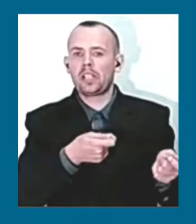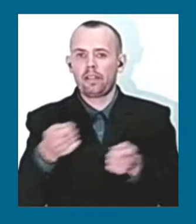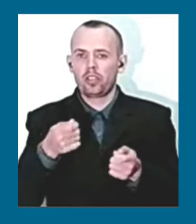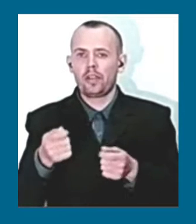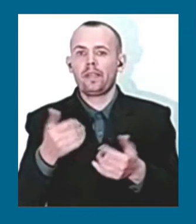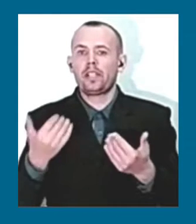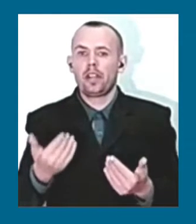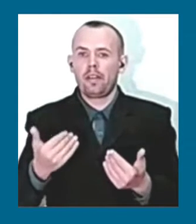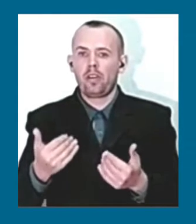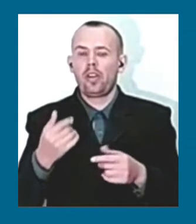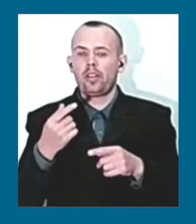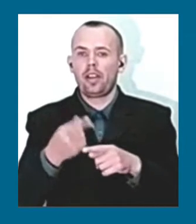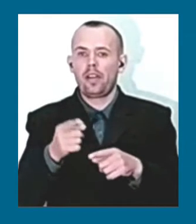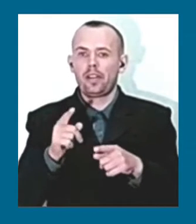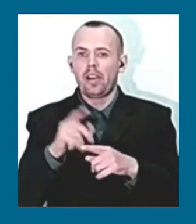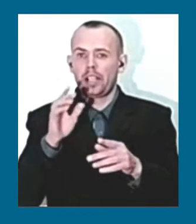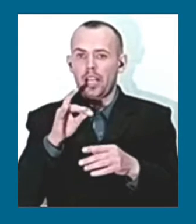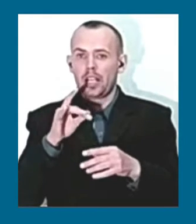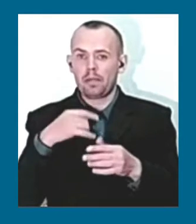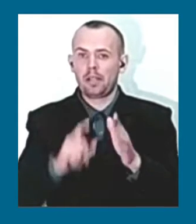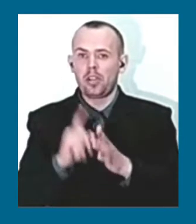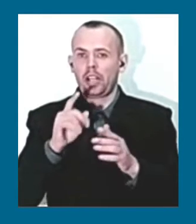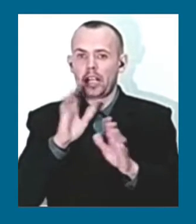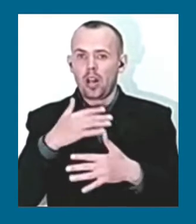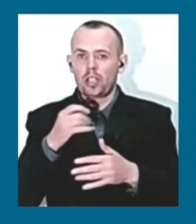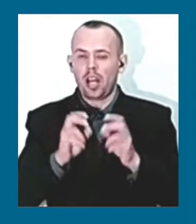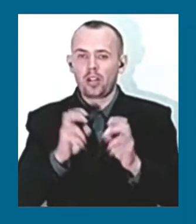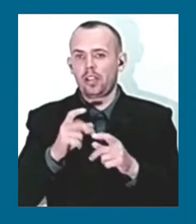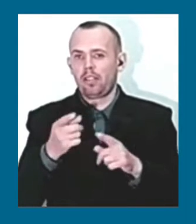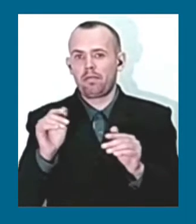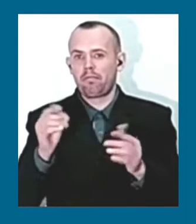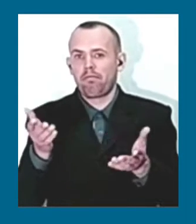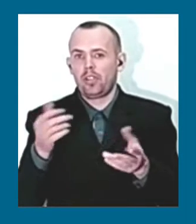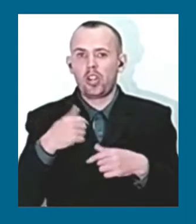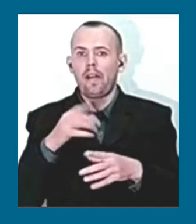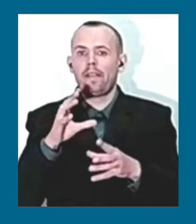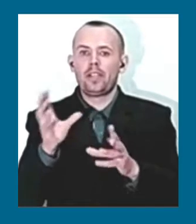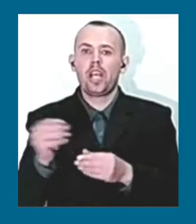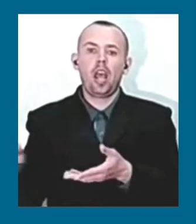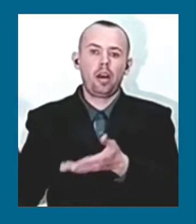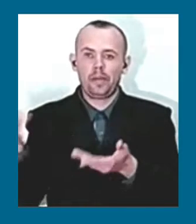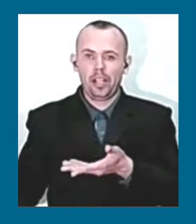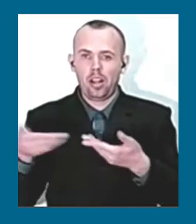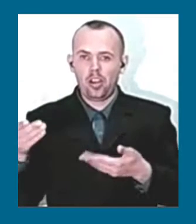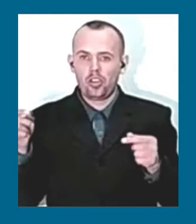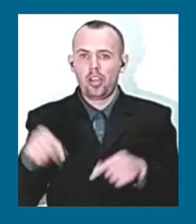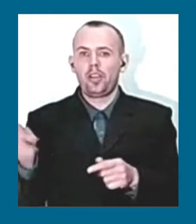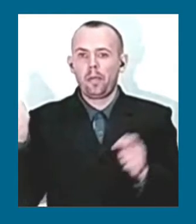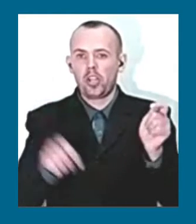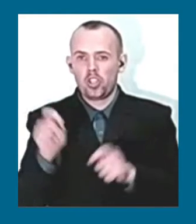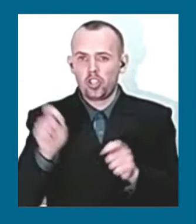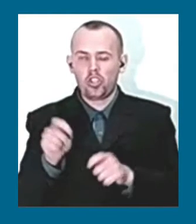запустили кислородную станцию, мы не платим никому ни копейки. Я всех приглашаю, пусть приезжают, мы двери